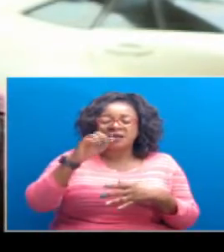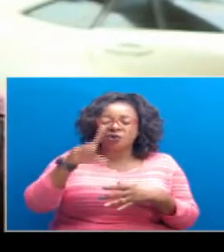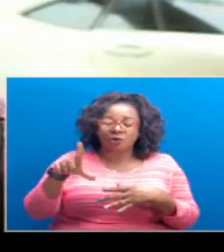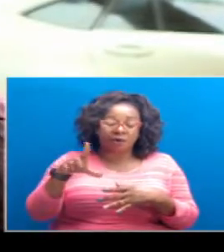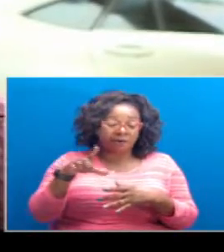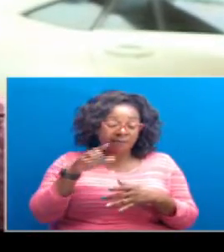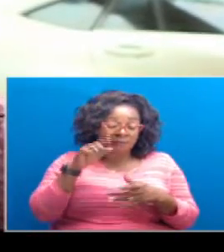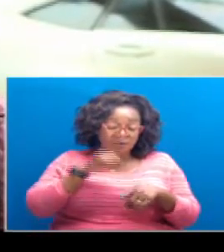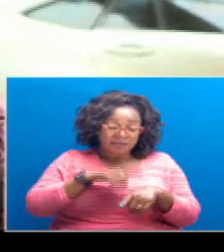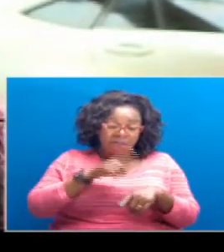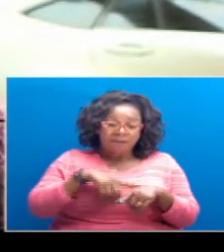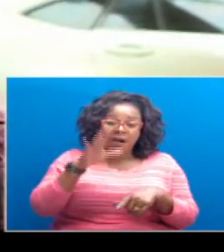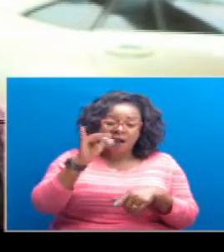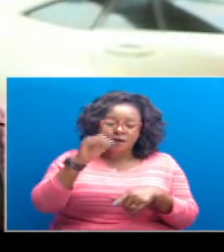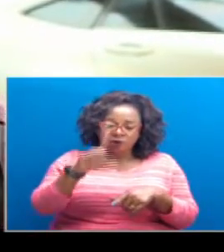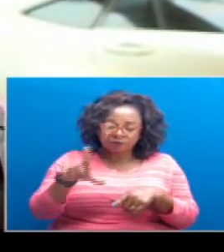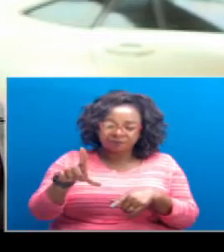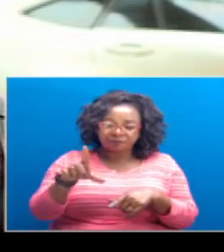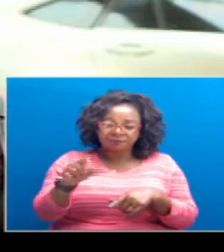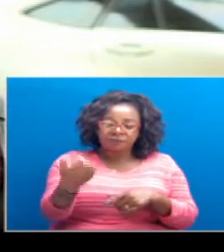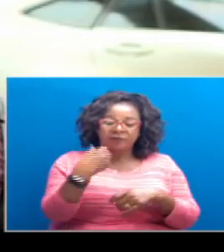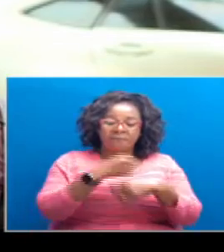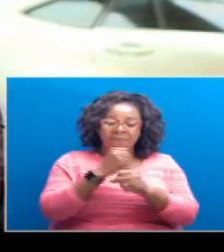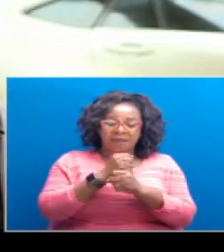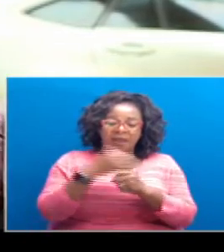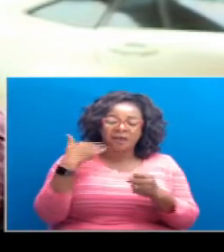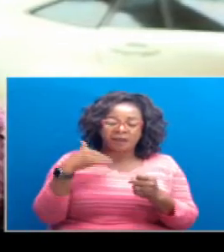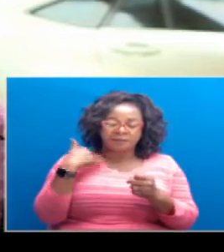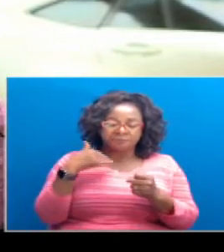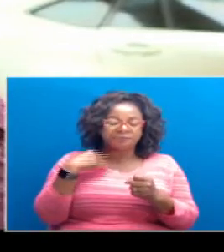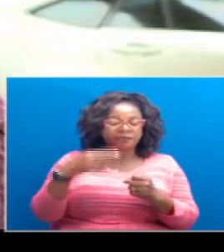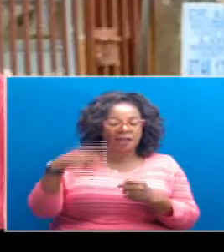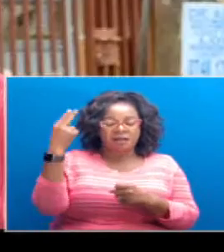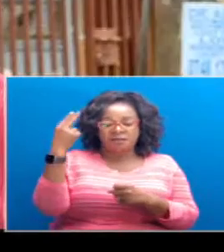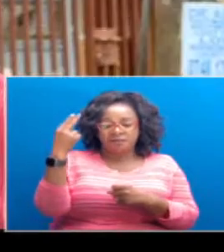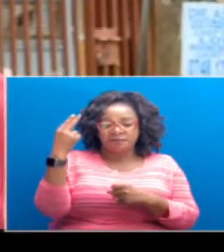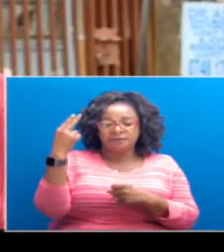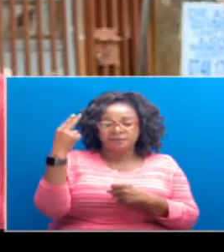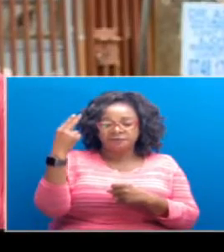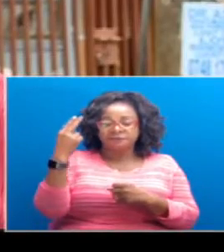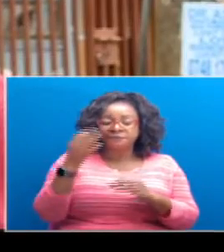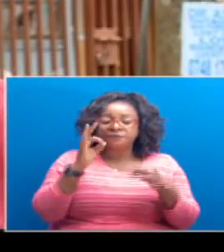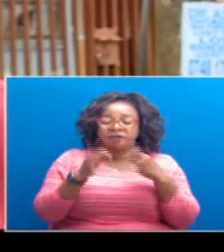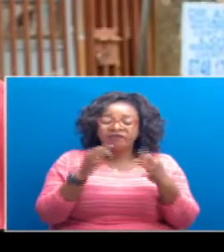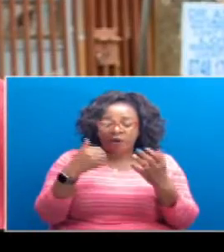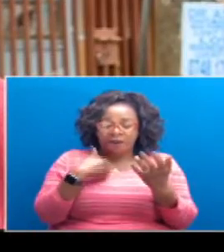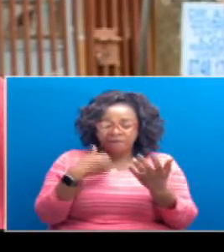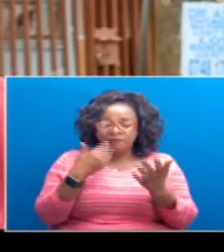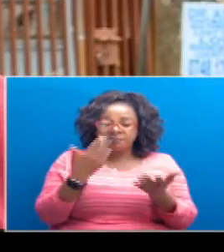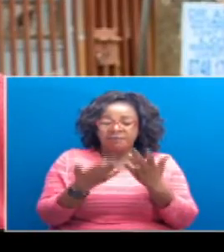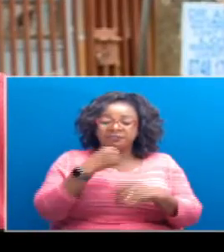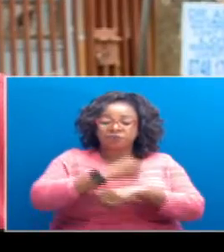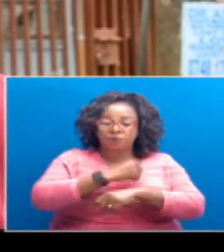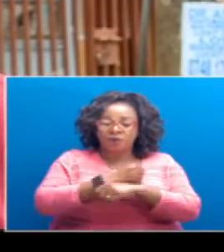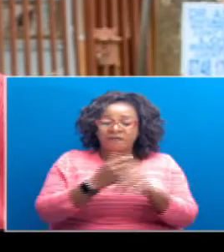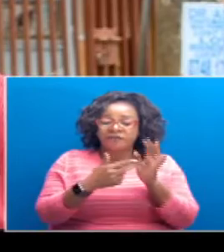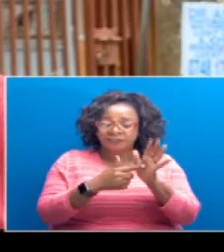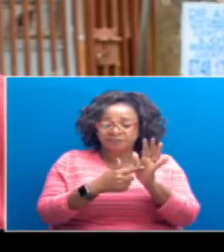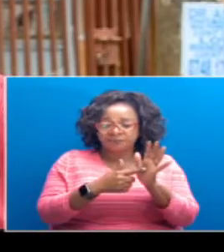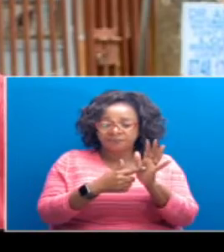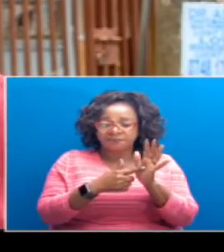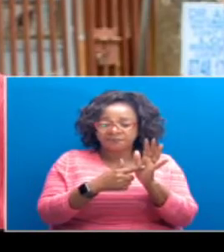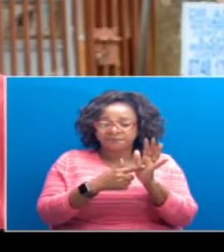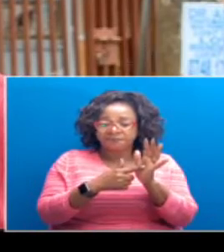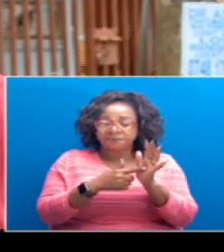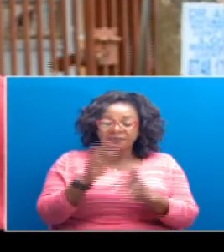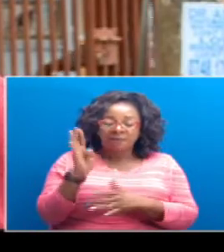kuwa idle inafanya crime increase. Tukiangalia kama pade ya shule hivi, bursaries